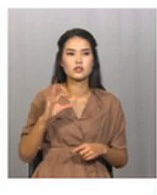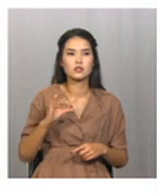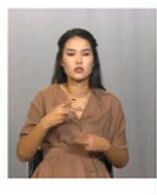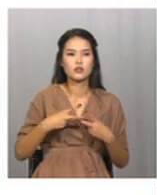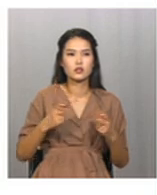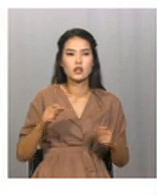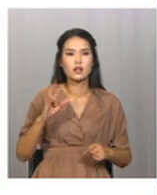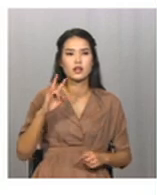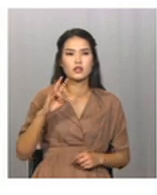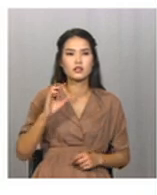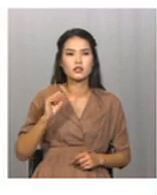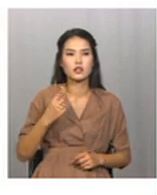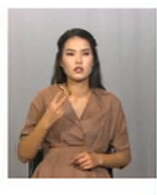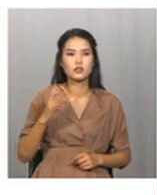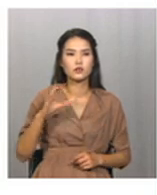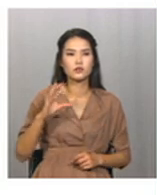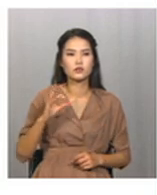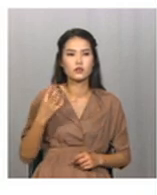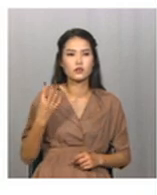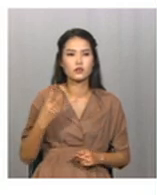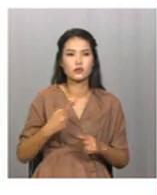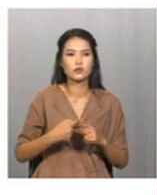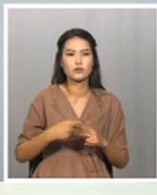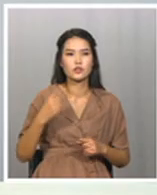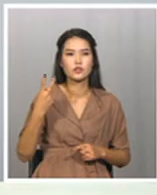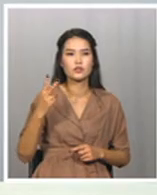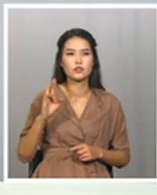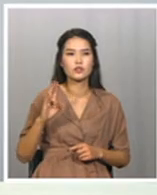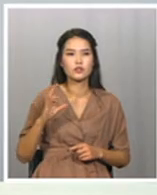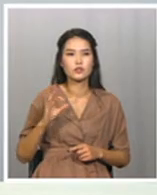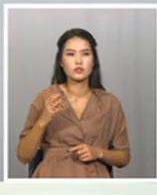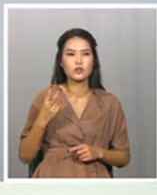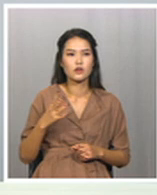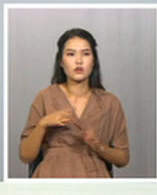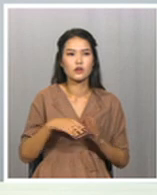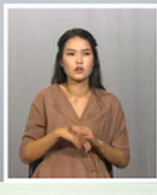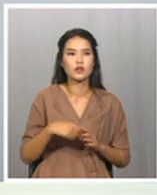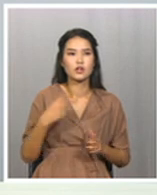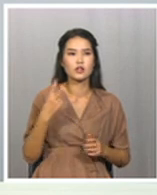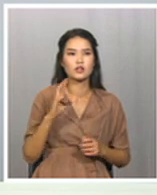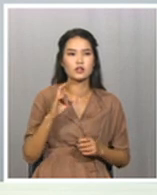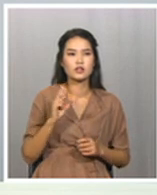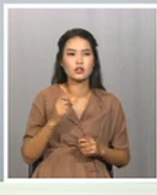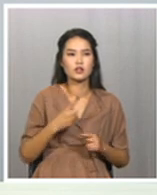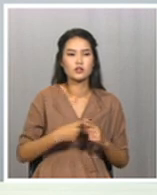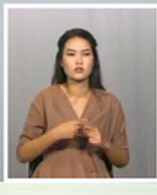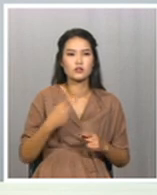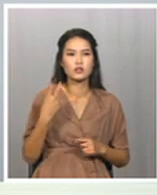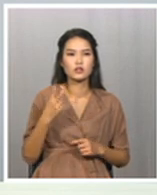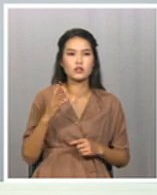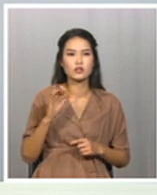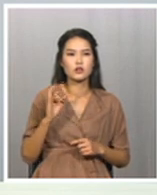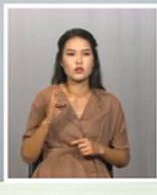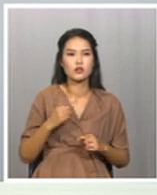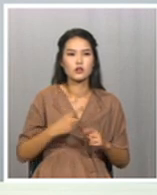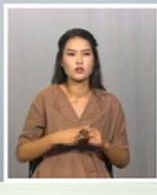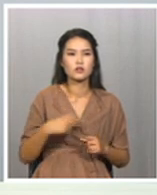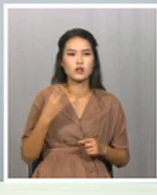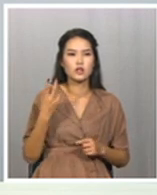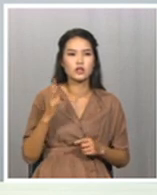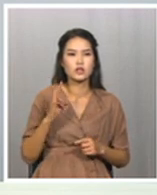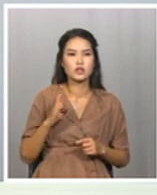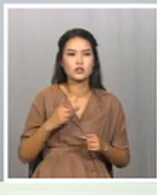күкірт қышқылымен әрекеттесіп, натрий сульфаты және су түзілді. Бұл жерде натрий гидроксиді, және сұйылтылған күкірт